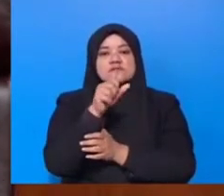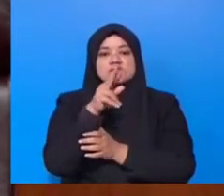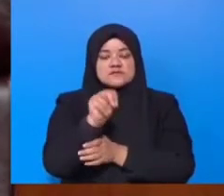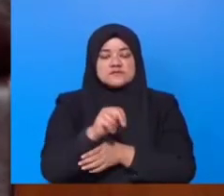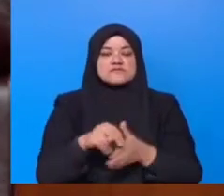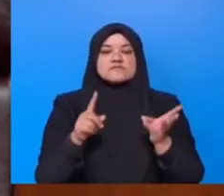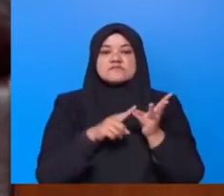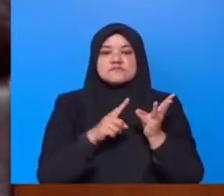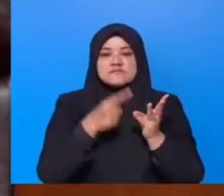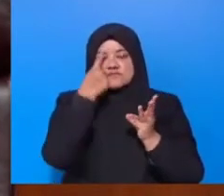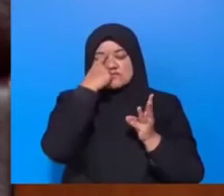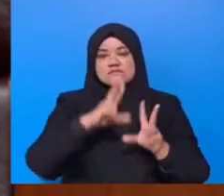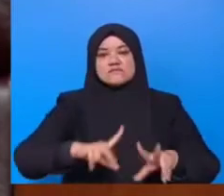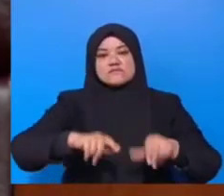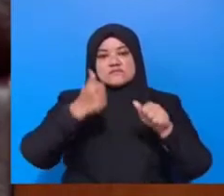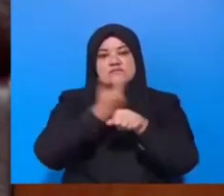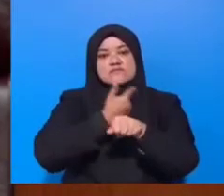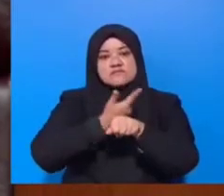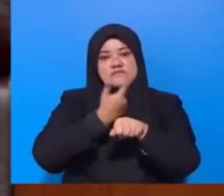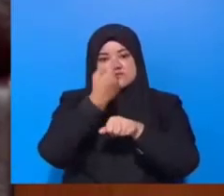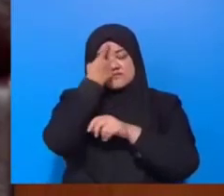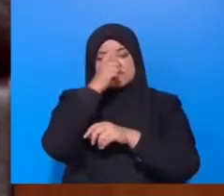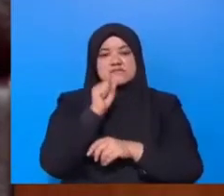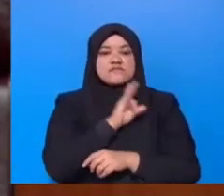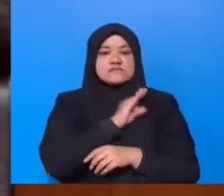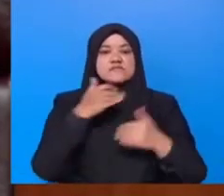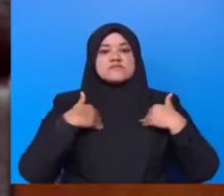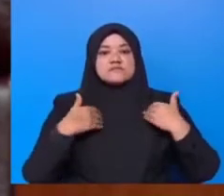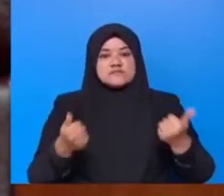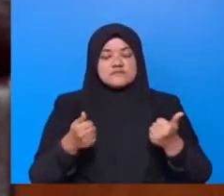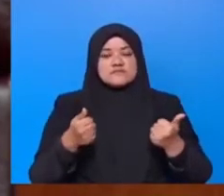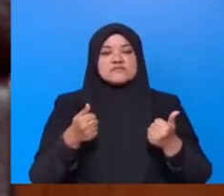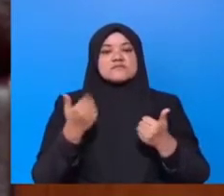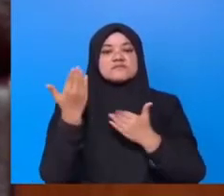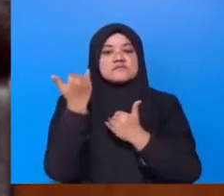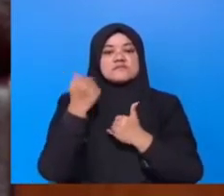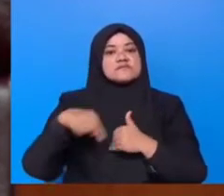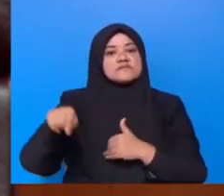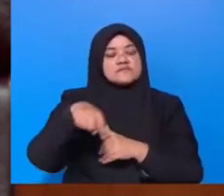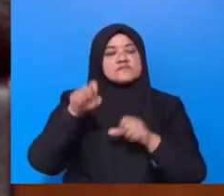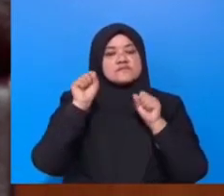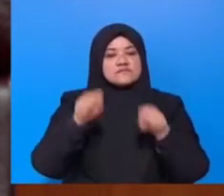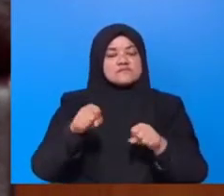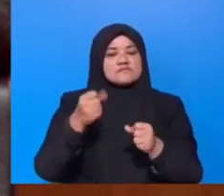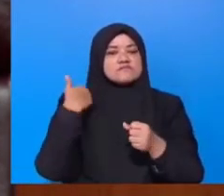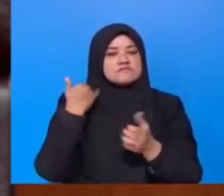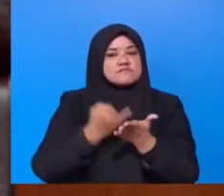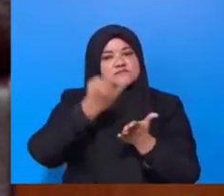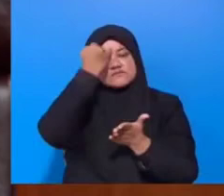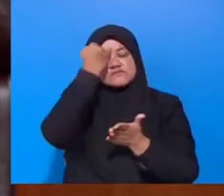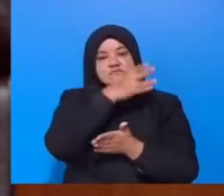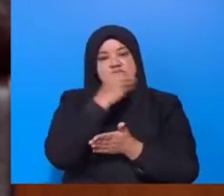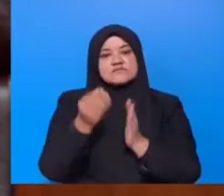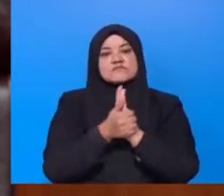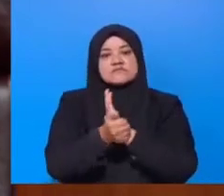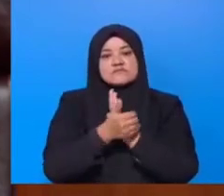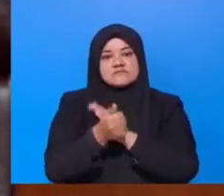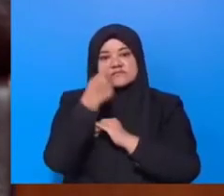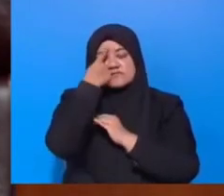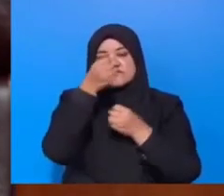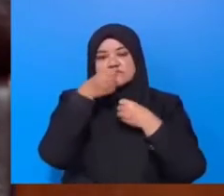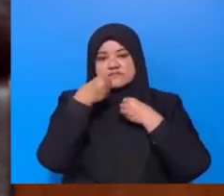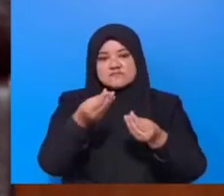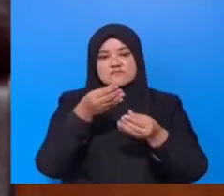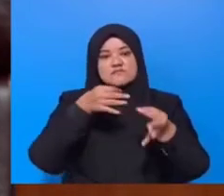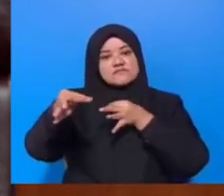keenam meningkatkan latihan kepada anggota kesehatan dilapangan agar mereka berpengetahuan dan Mahe kalau